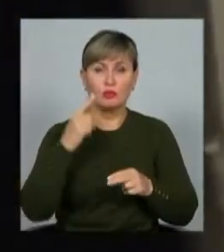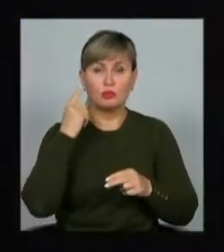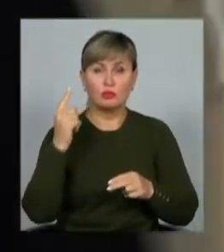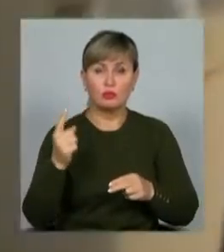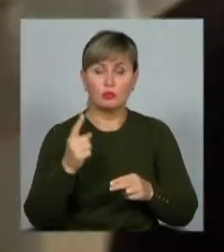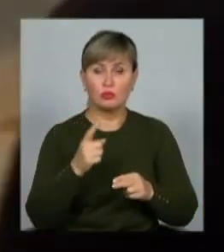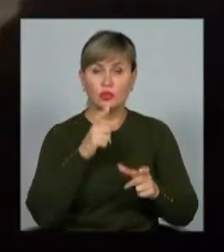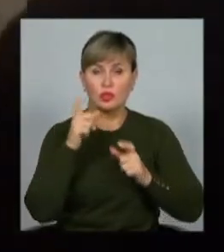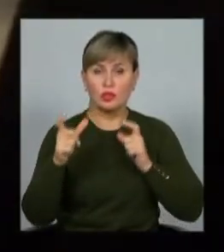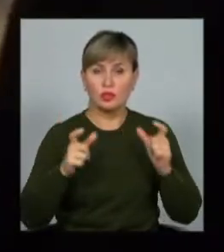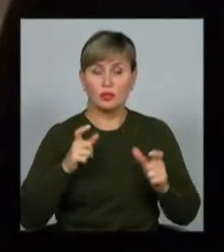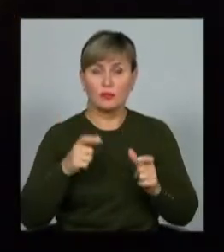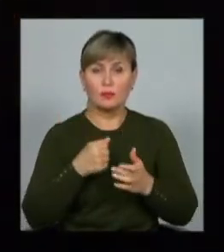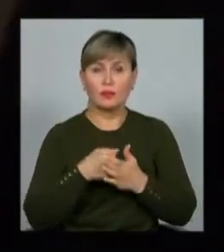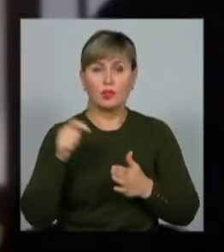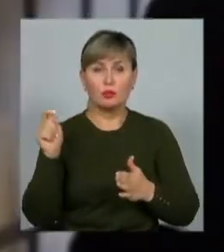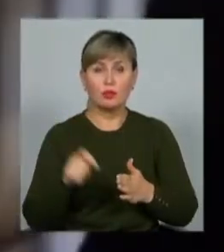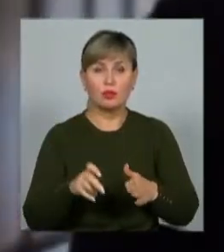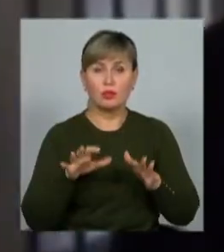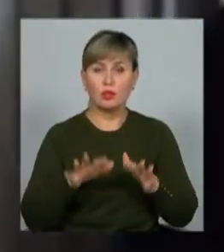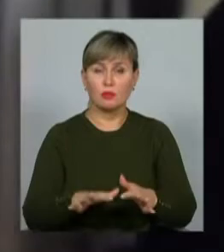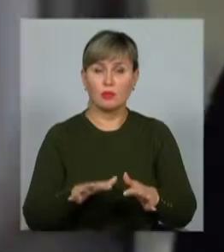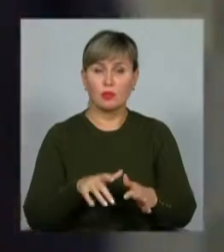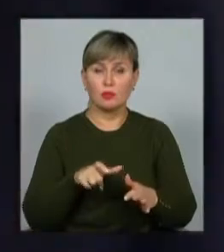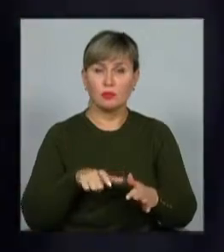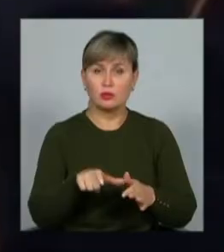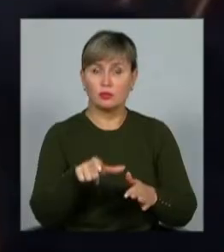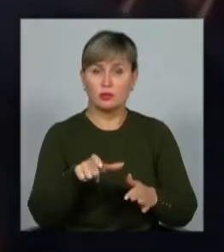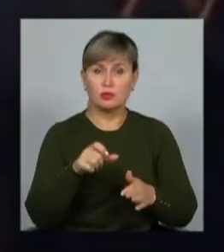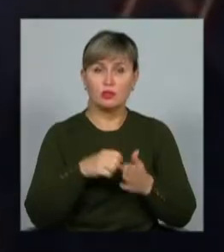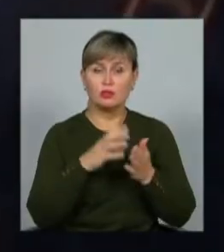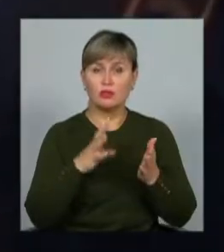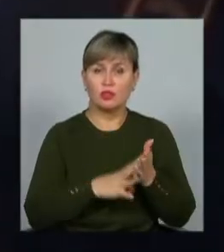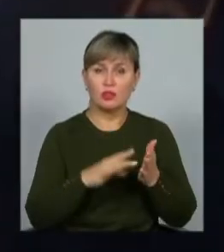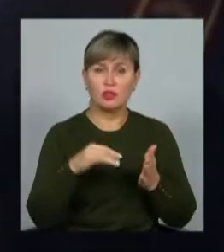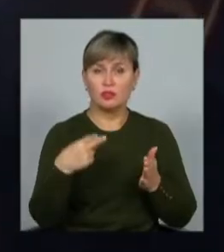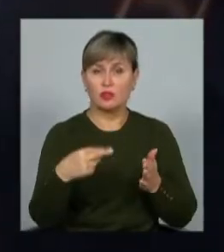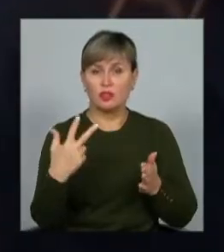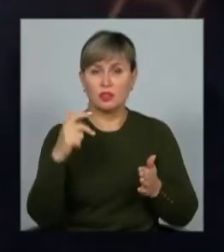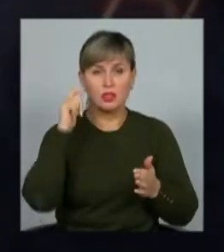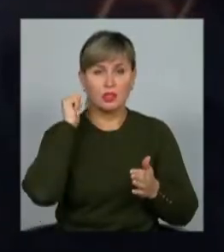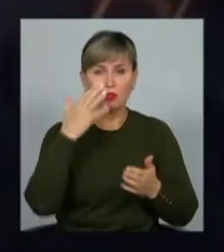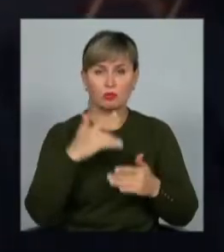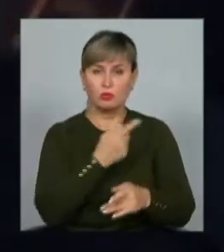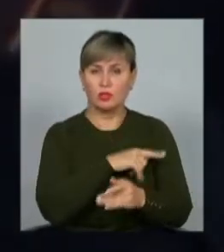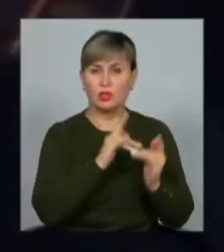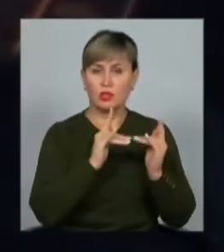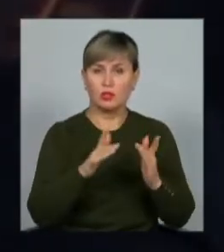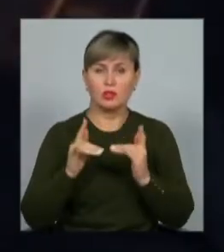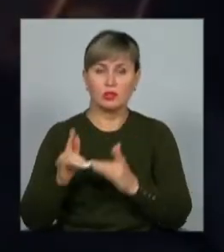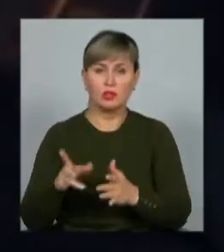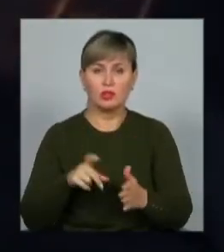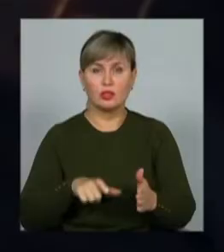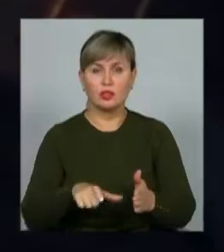выстрелы и крики. До приезда на место патруля 2 пострадавших 19 и 23 лет уже госпитализировали. На